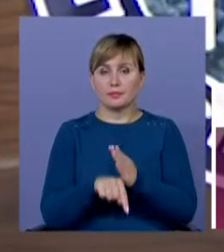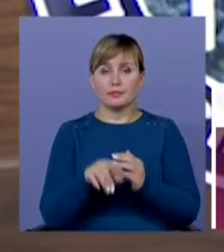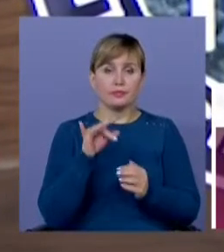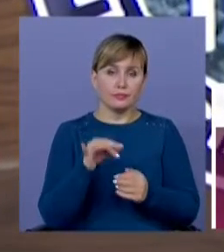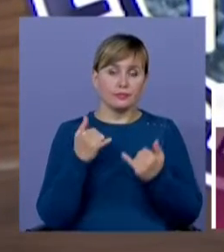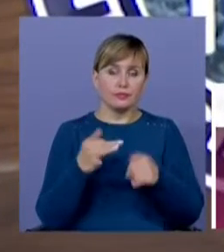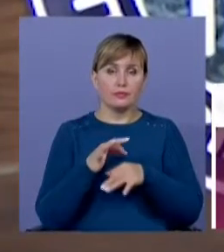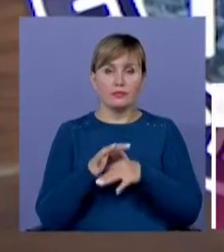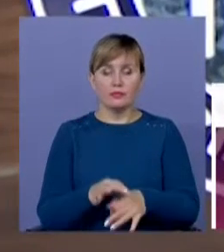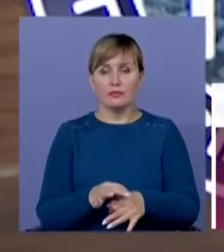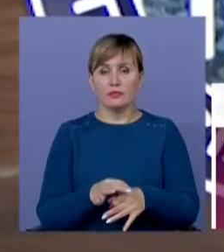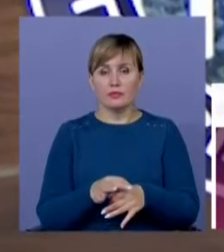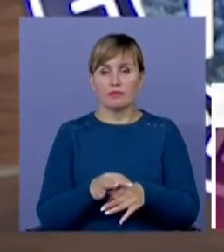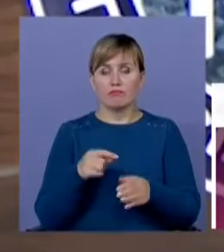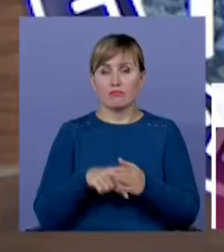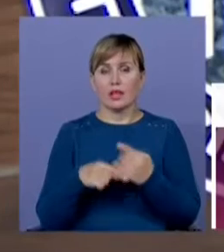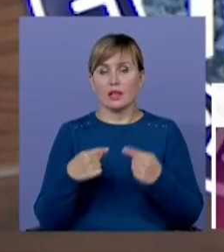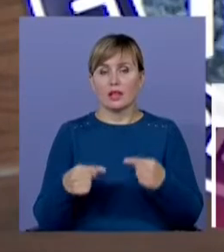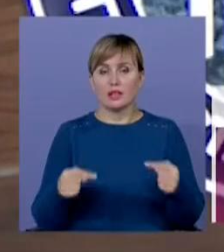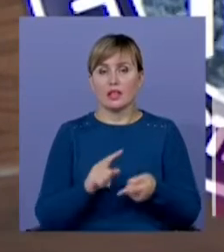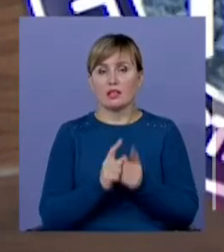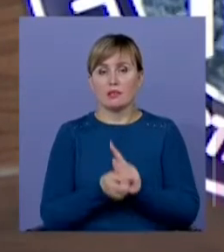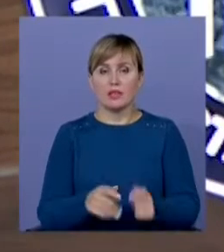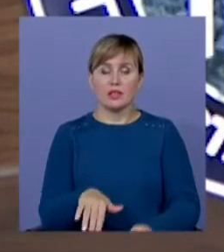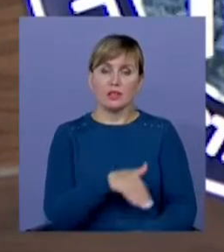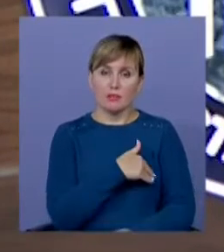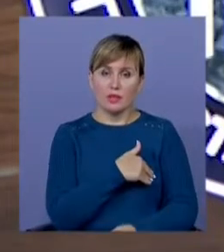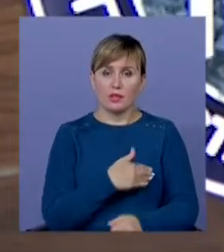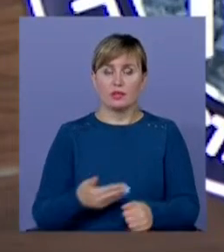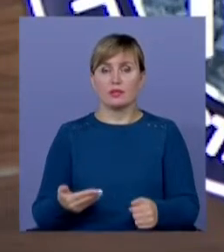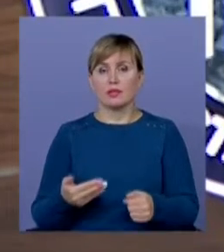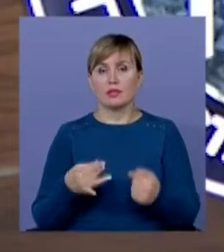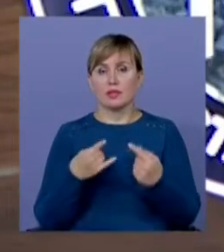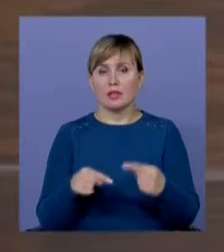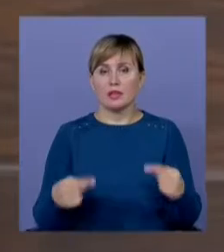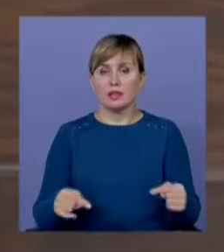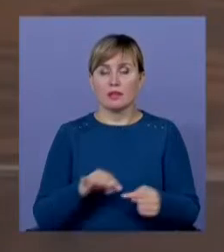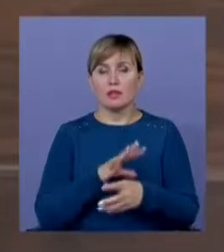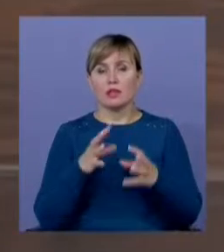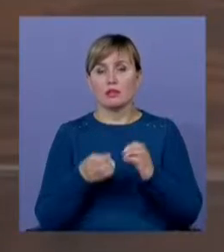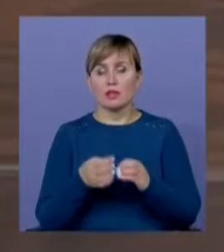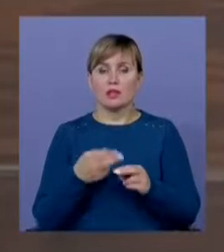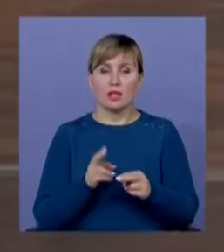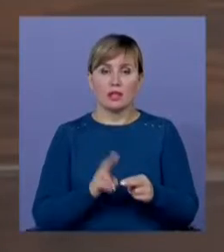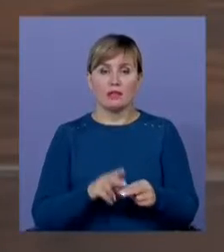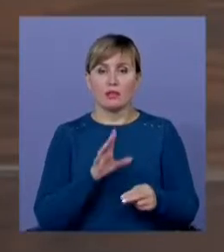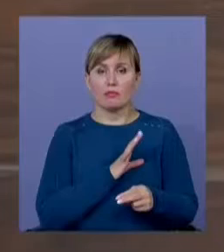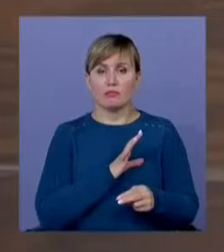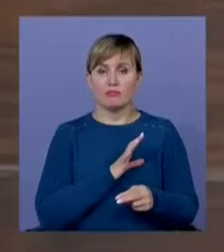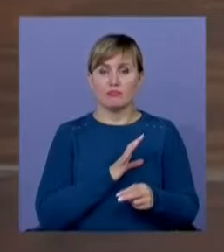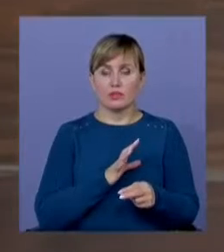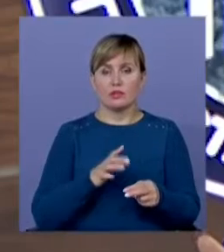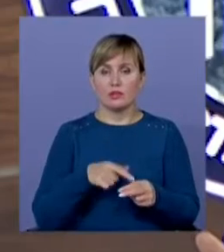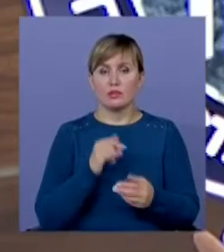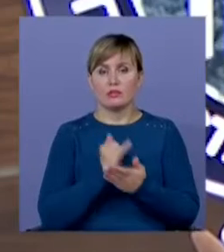идут подвижки грунтов. То есть изменение температуры, подвижки грунтов. В результате этого был разрыв сварочного